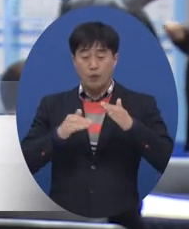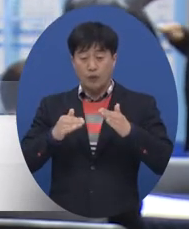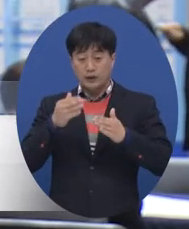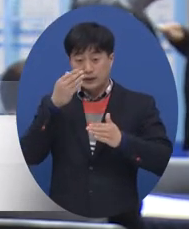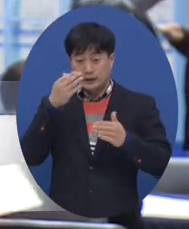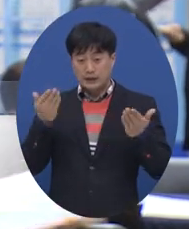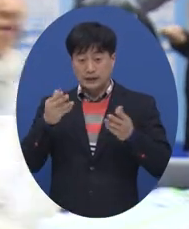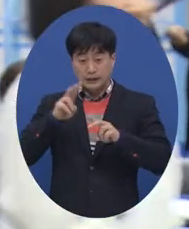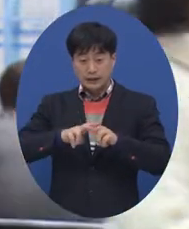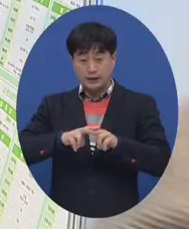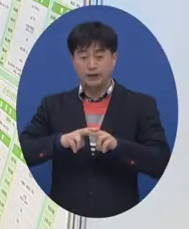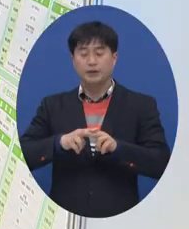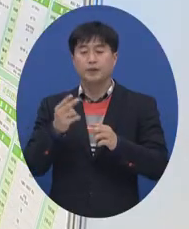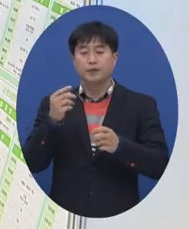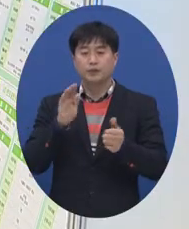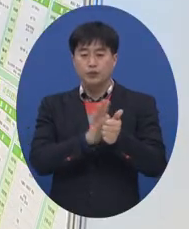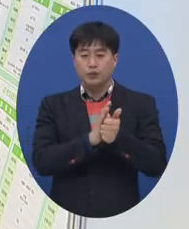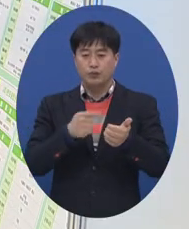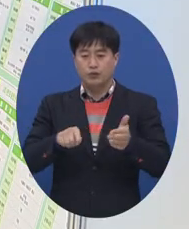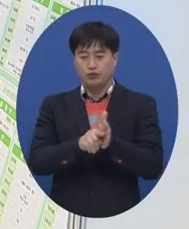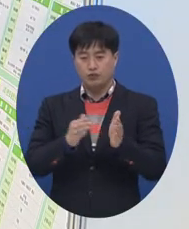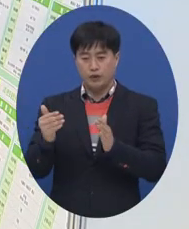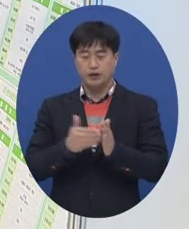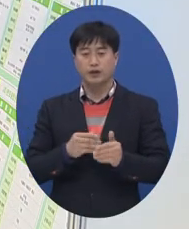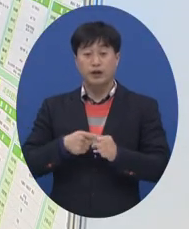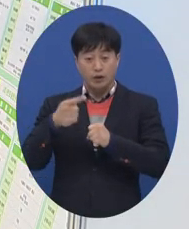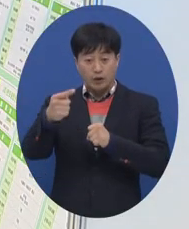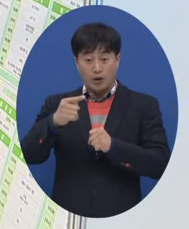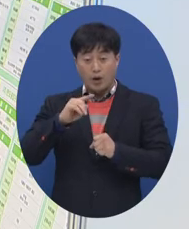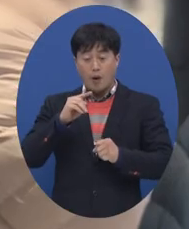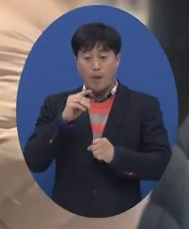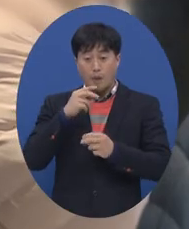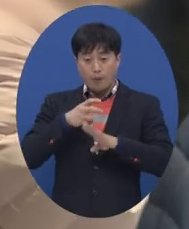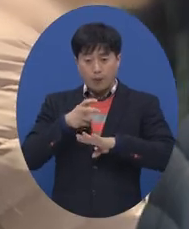저희가 이렇게 준비하게 됐습니다. 경기도는 내년엔 버스